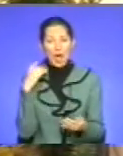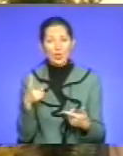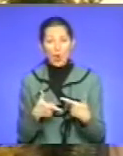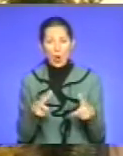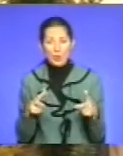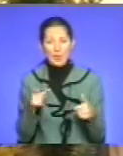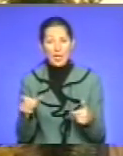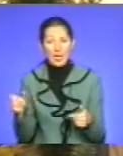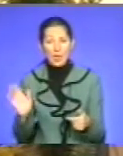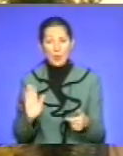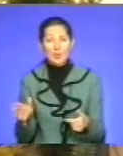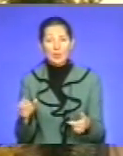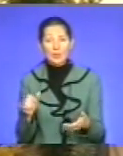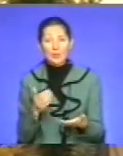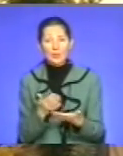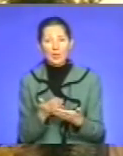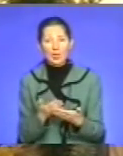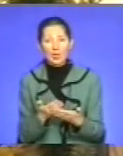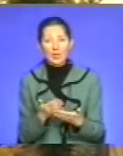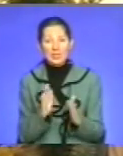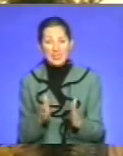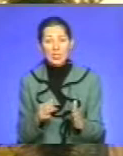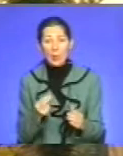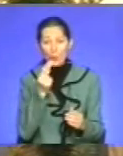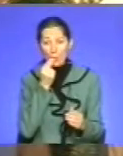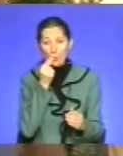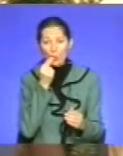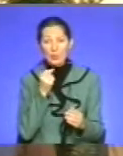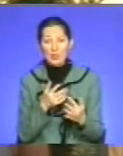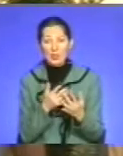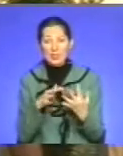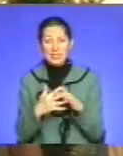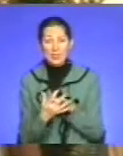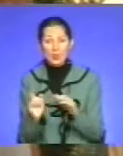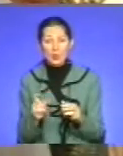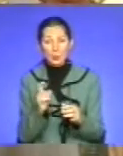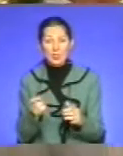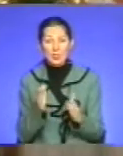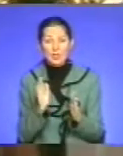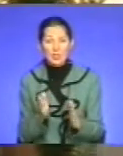були представлені не тільки там продукцією сільськогосподарською, не тільки там і